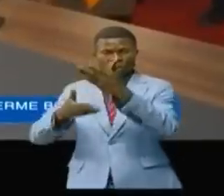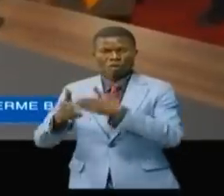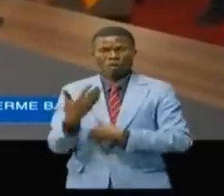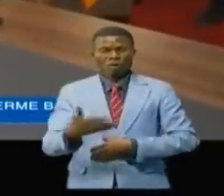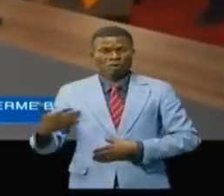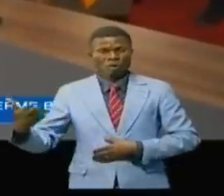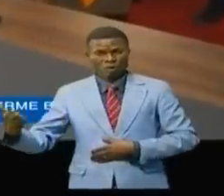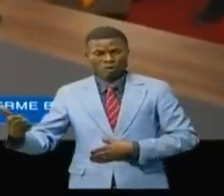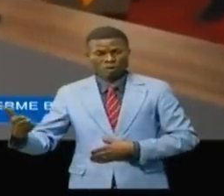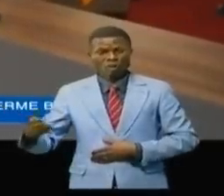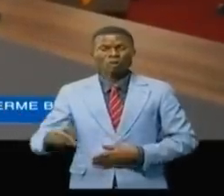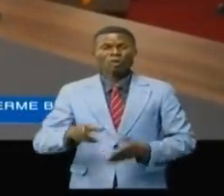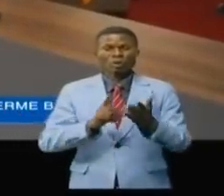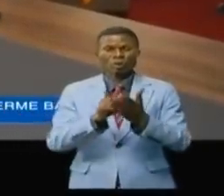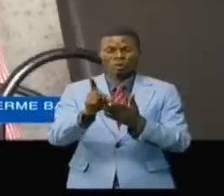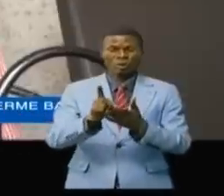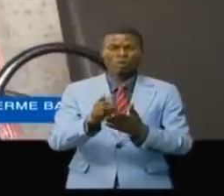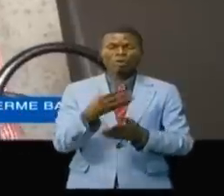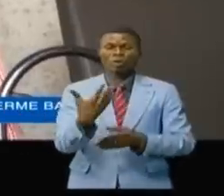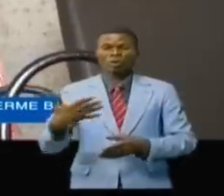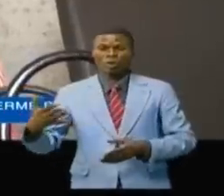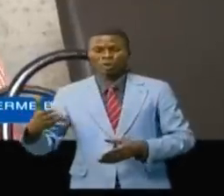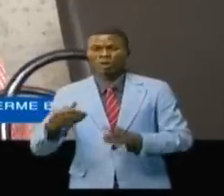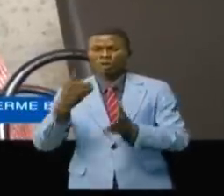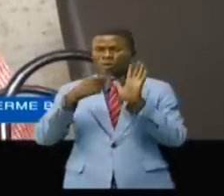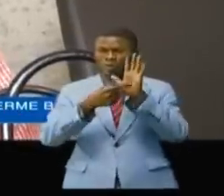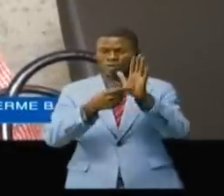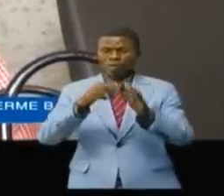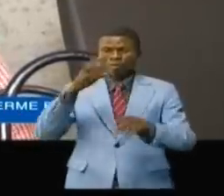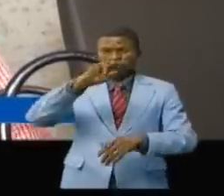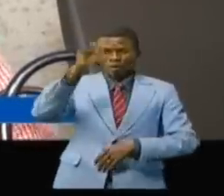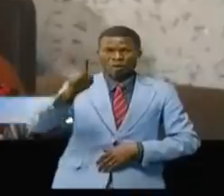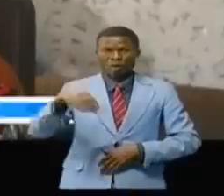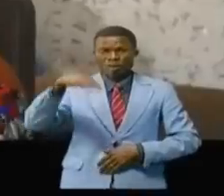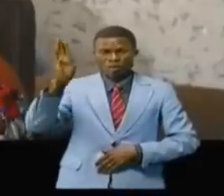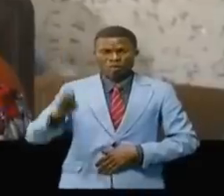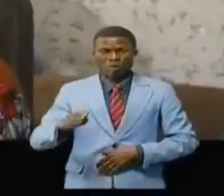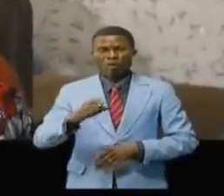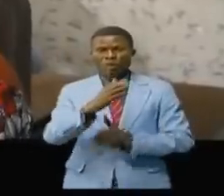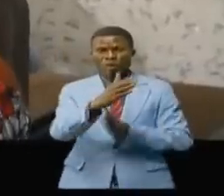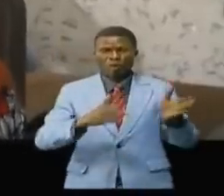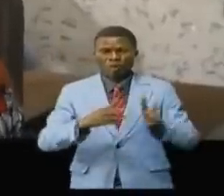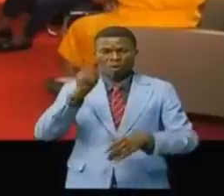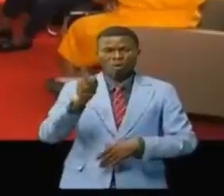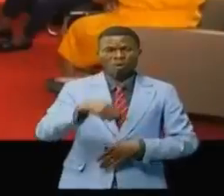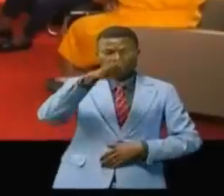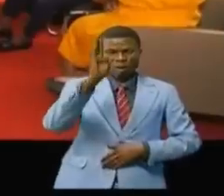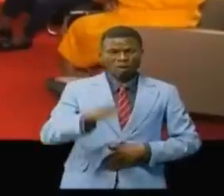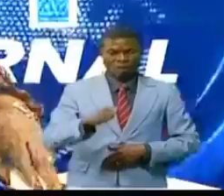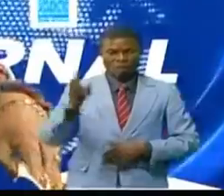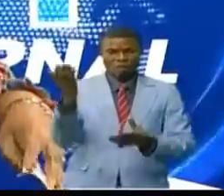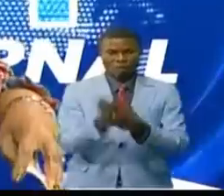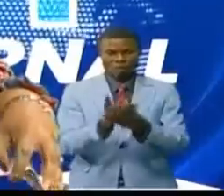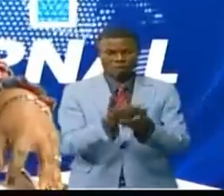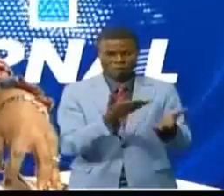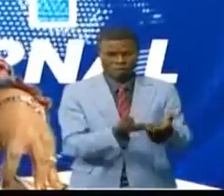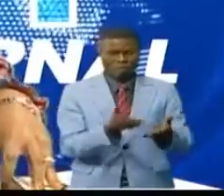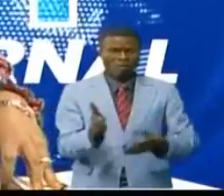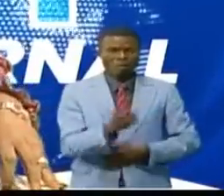produits soumis au droit d'accise qui représente 30% des recettes sur les 100% d'assignation.